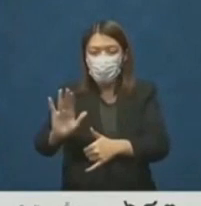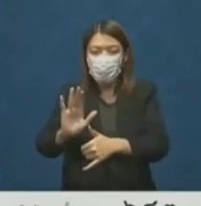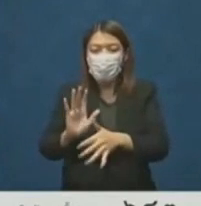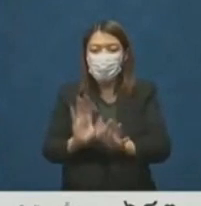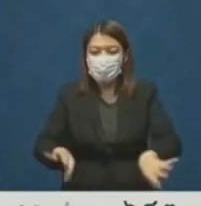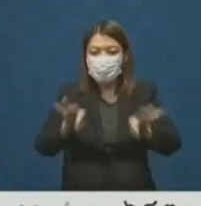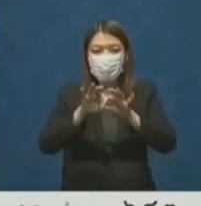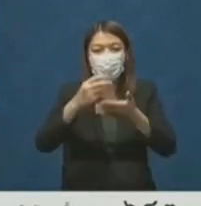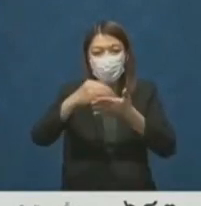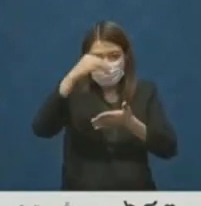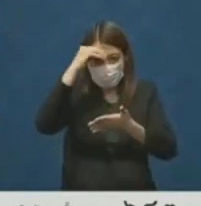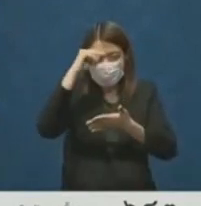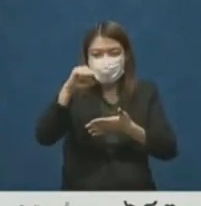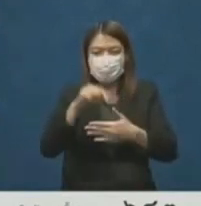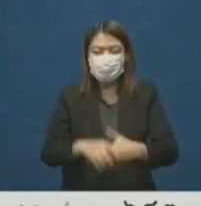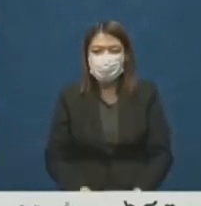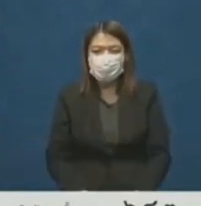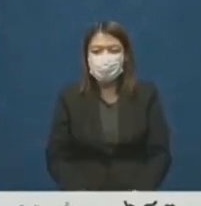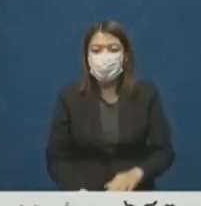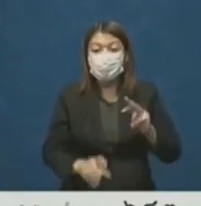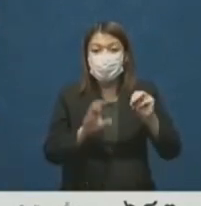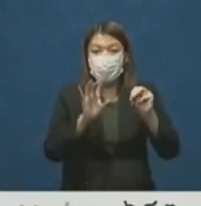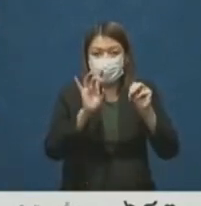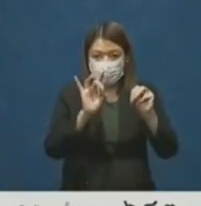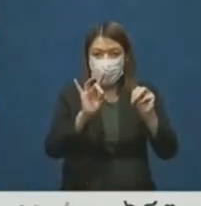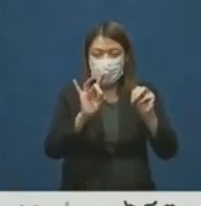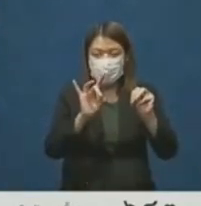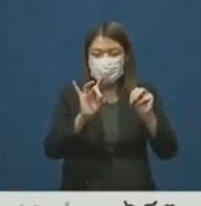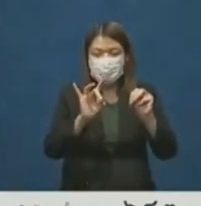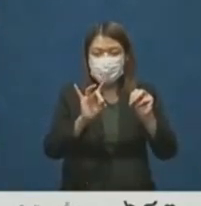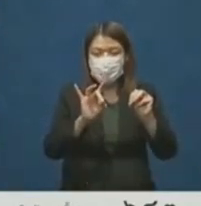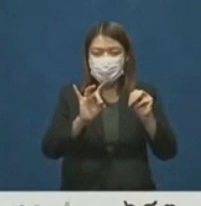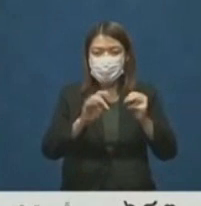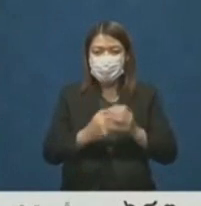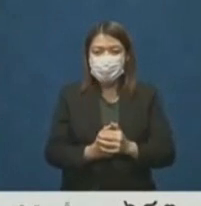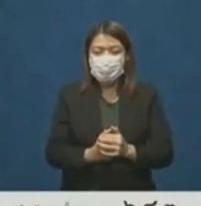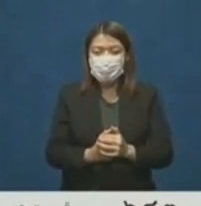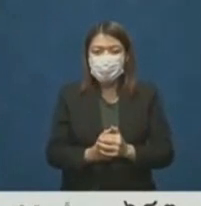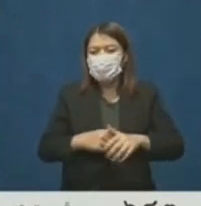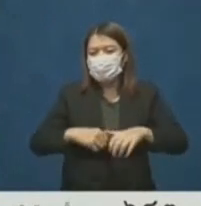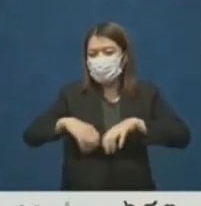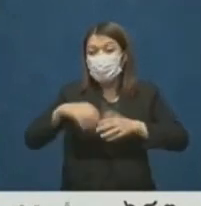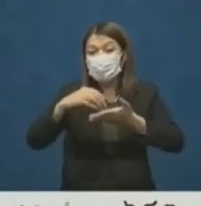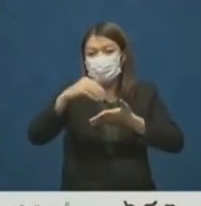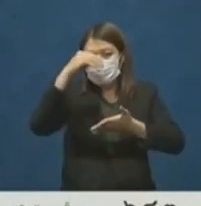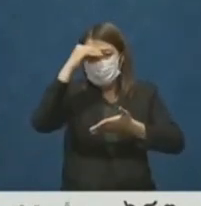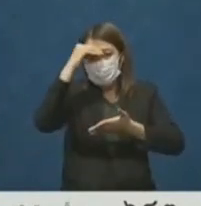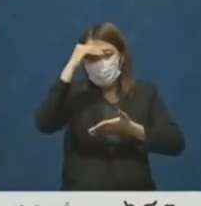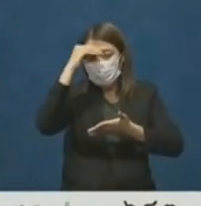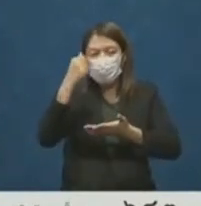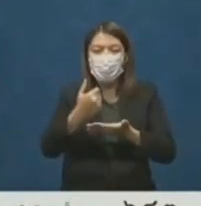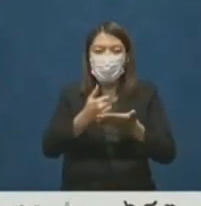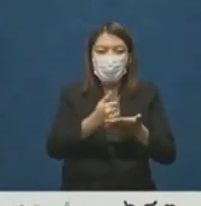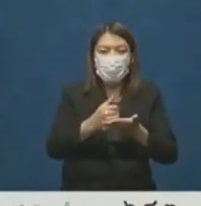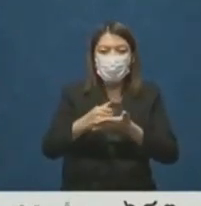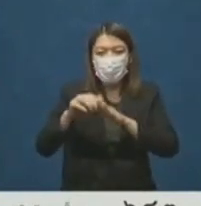าพและให้ความสำคัญกับผู้เรียนเป็นอย่างมากและในมาตรา8ก็สงวนไว้โดยไม่ทำให้การจัดการศึกษา